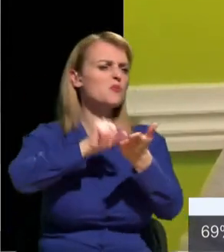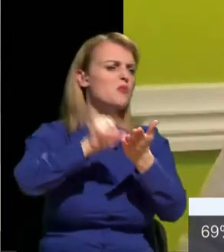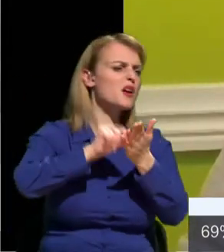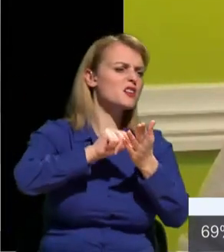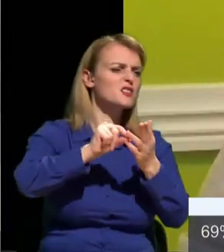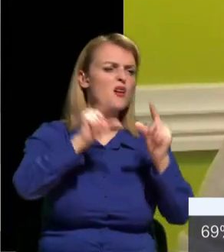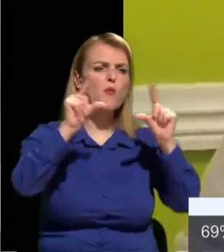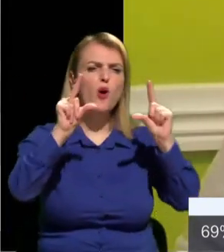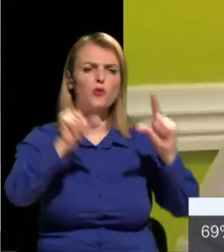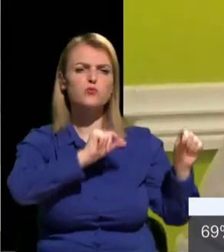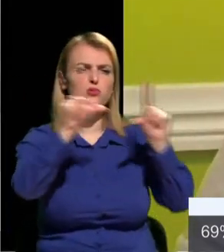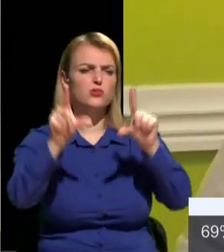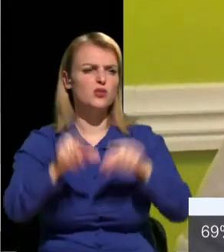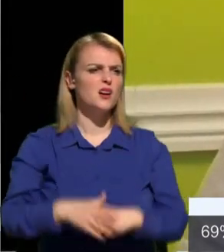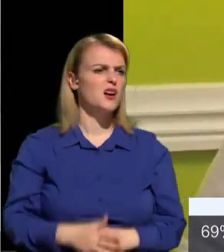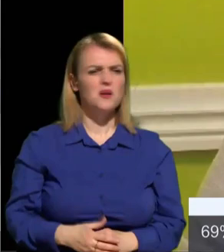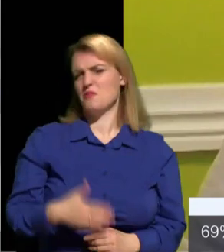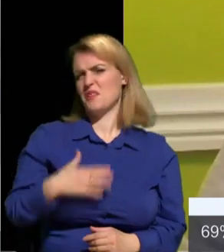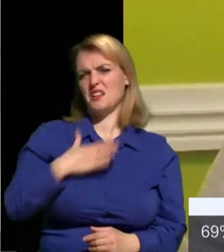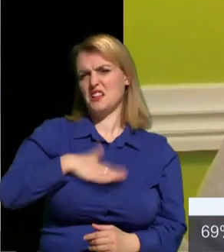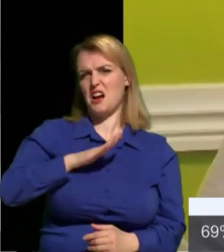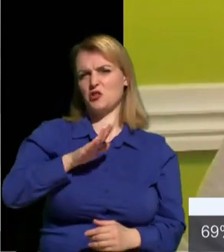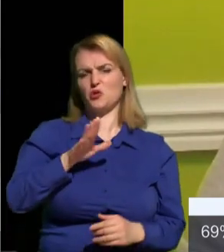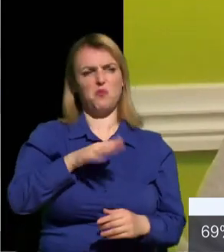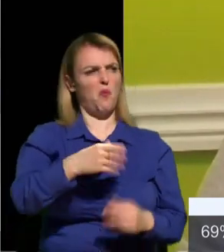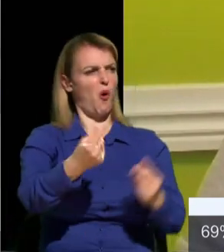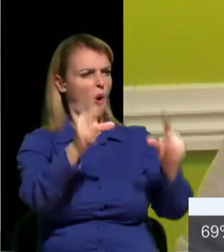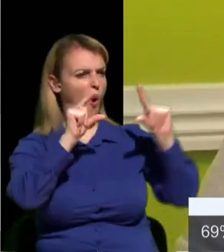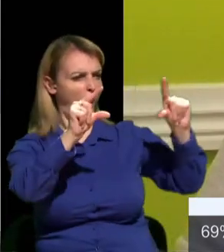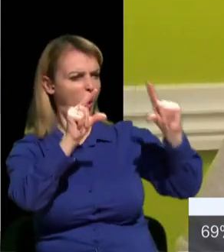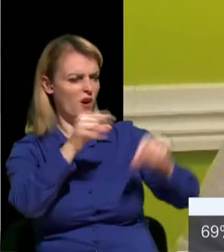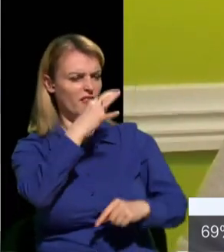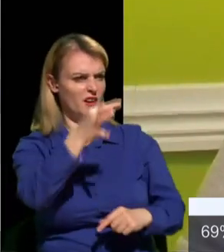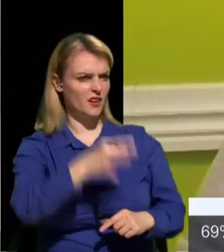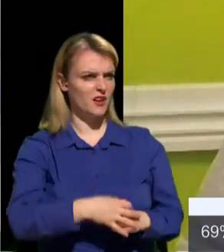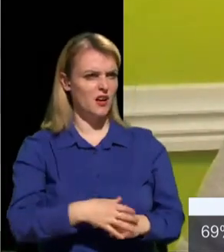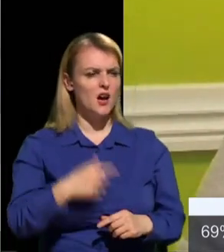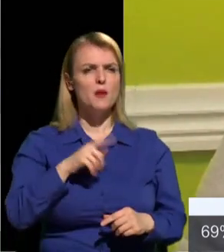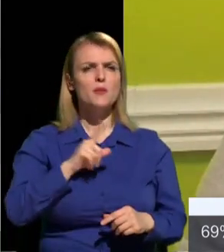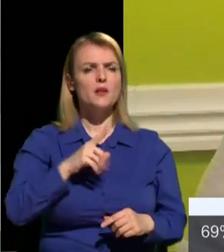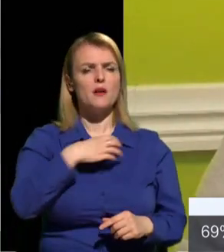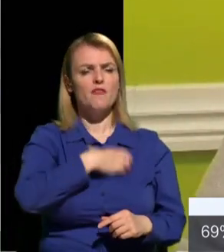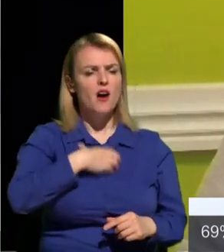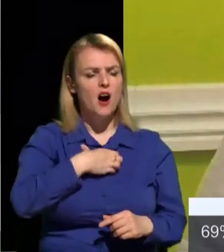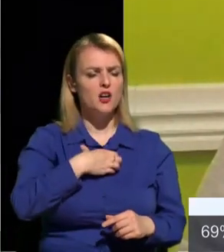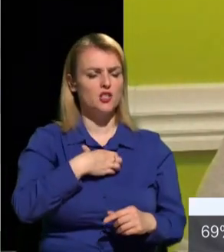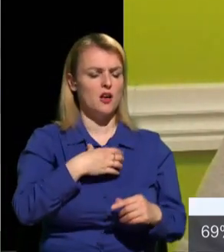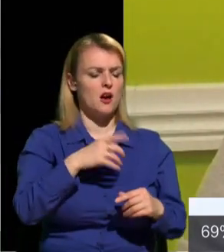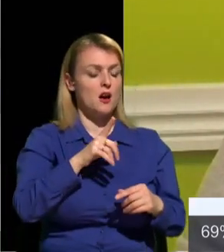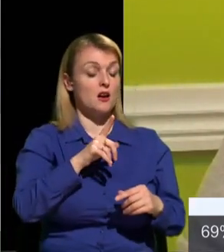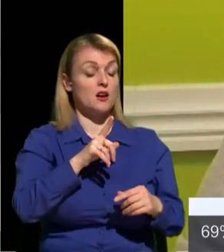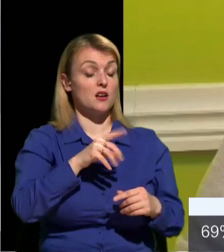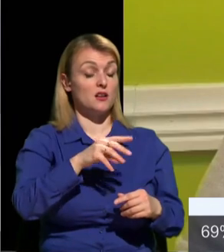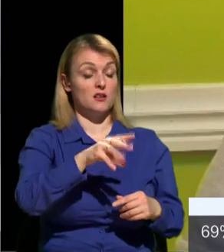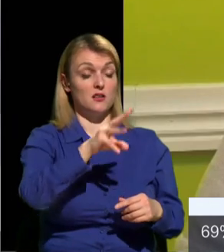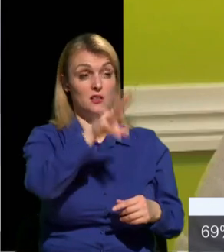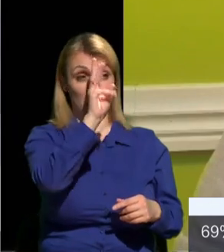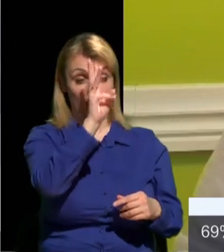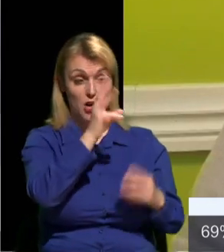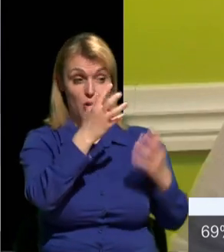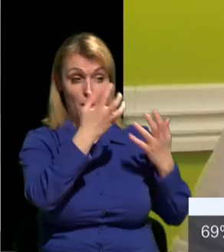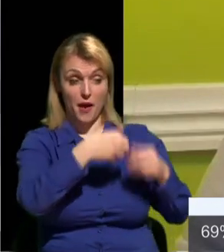nu-mi place în cifre. Cel mai corect este să compari pensia cu salariul mediu. La noi pensia medie raportată